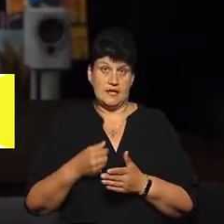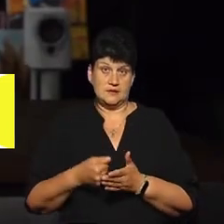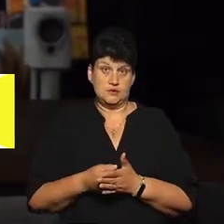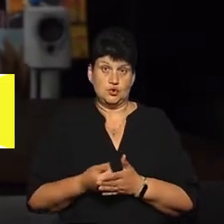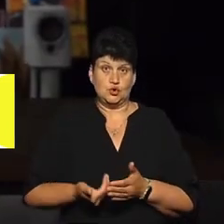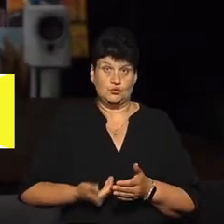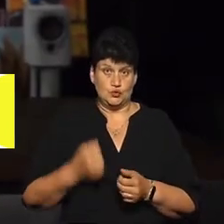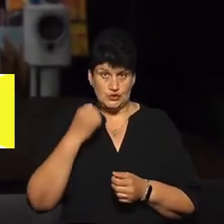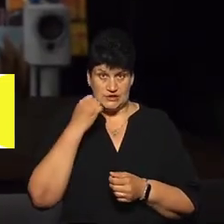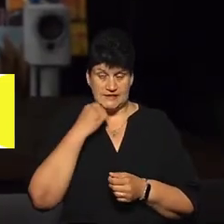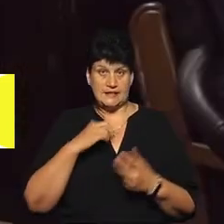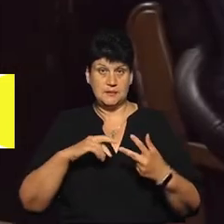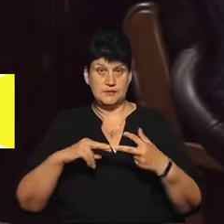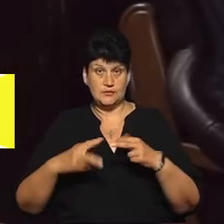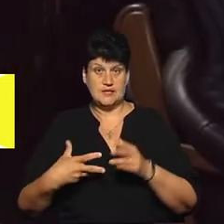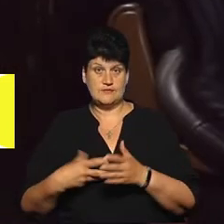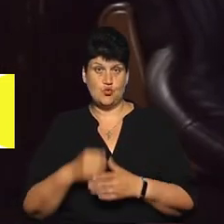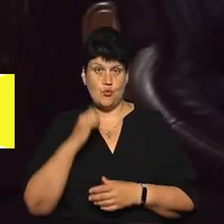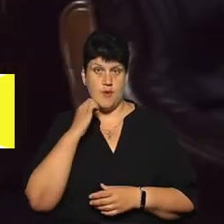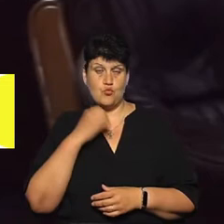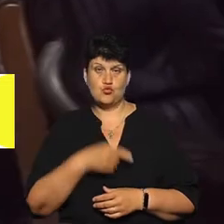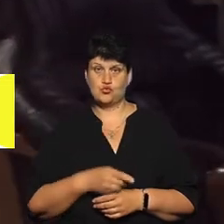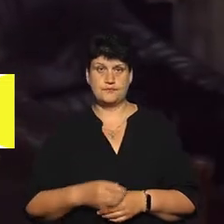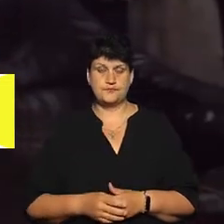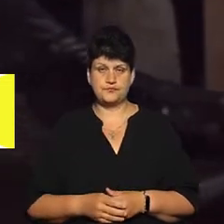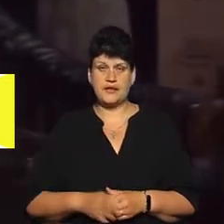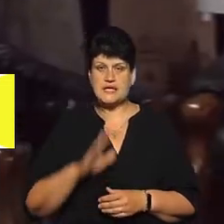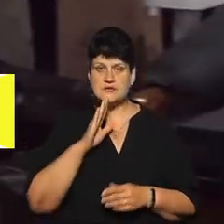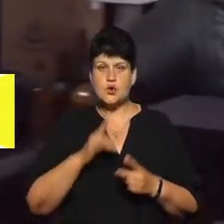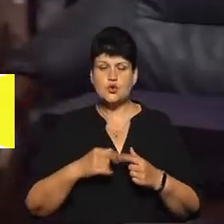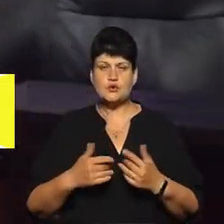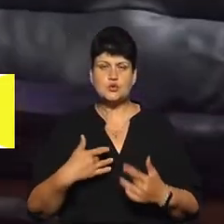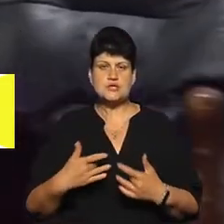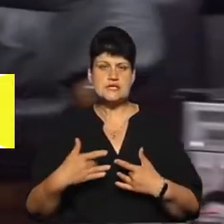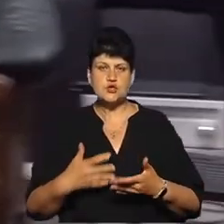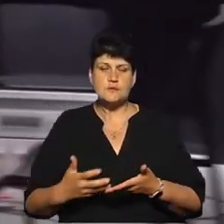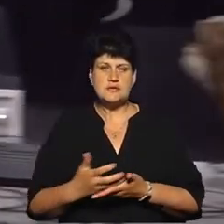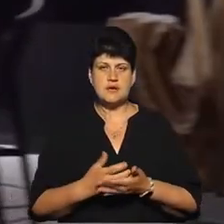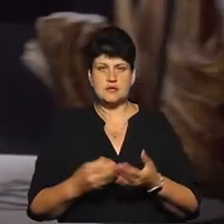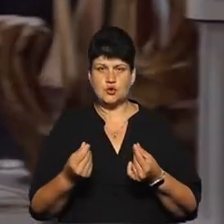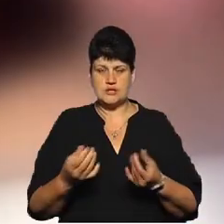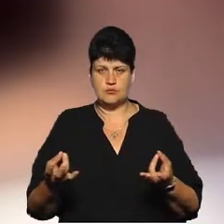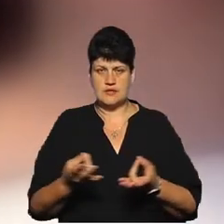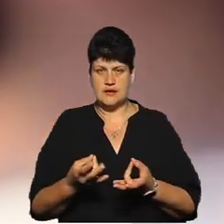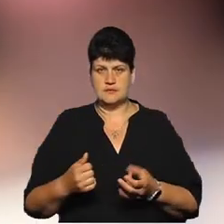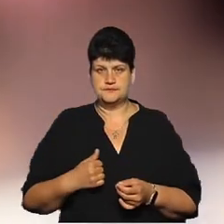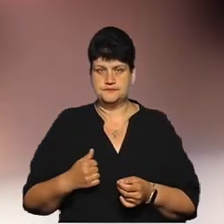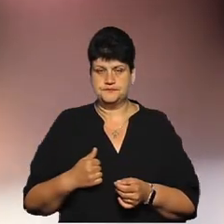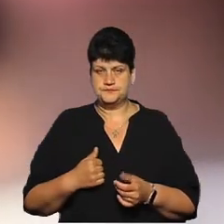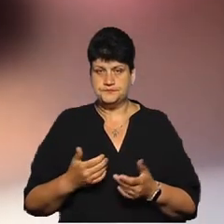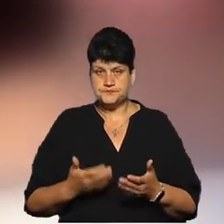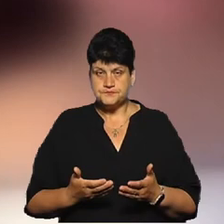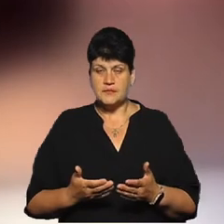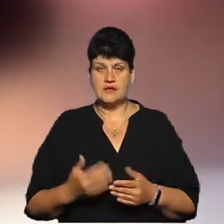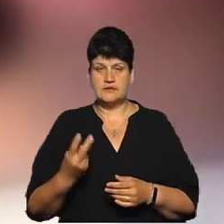до старості, то я перетворюсь на свою бабусю. Дівчина організовує концерт, щоб зібрати кошти на потреби Збройних сил України. Два